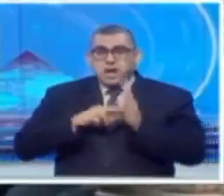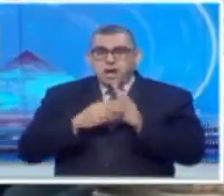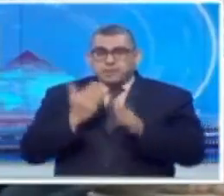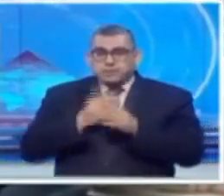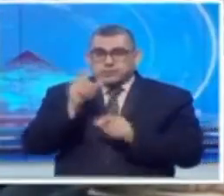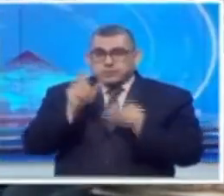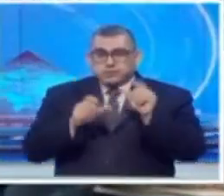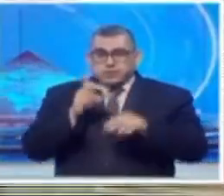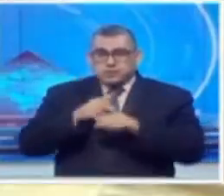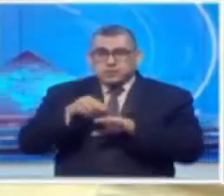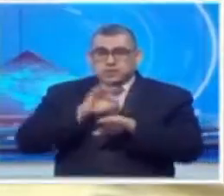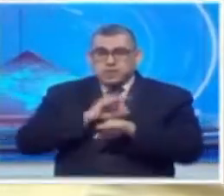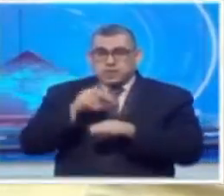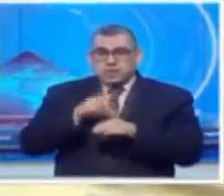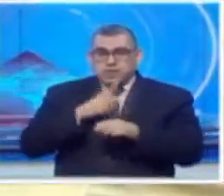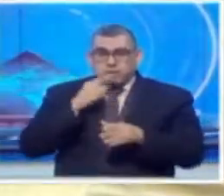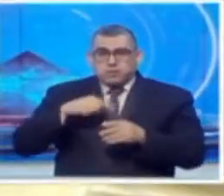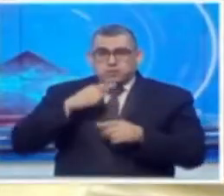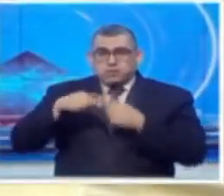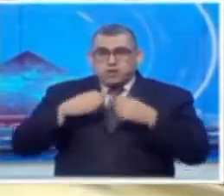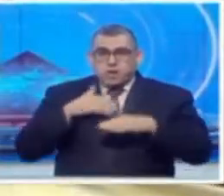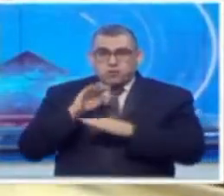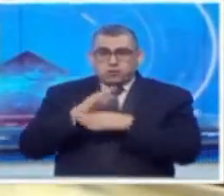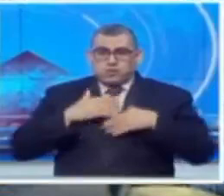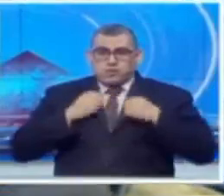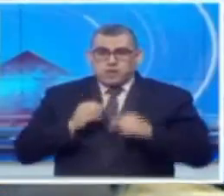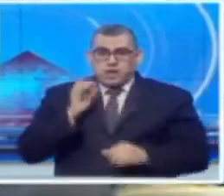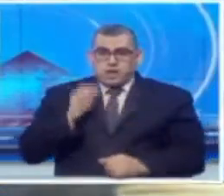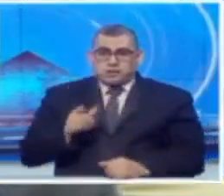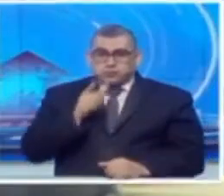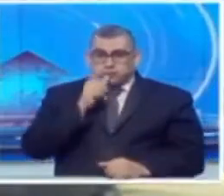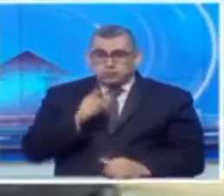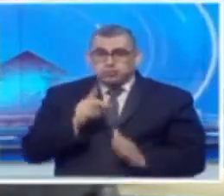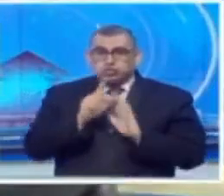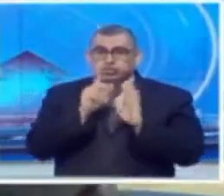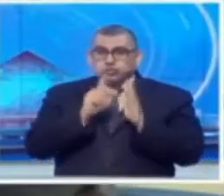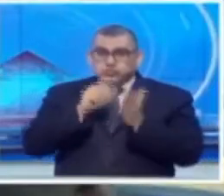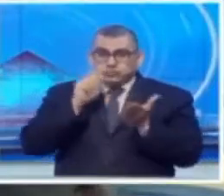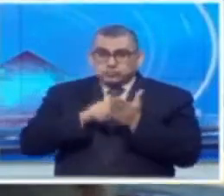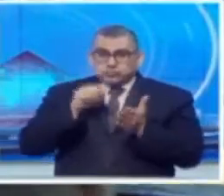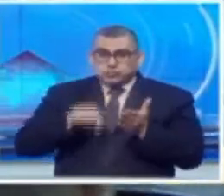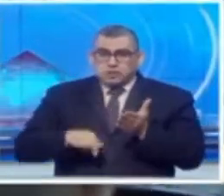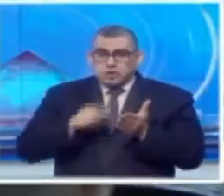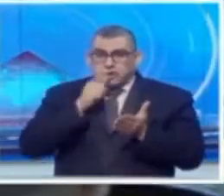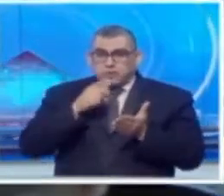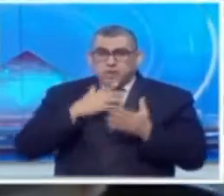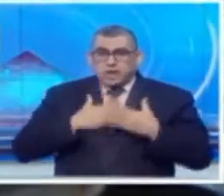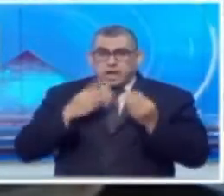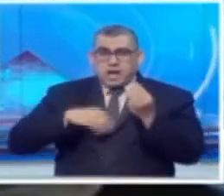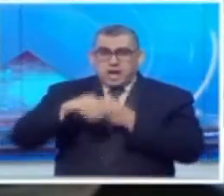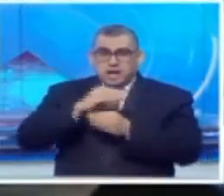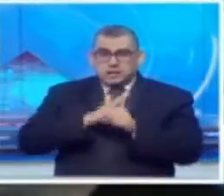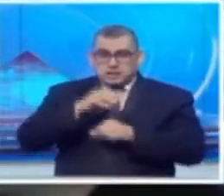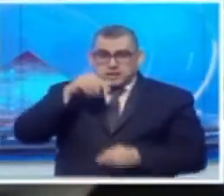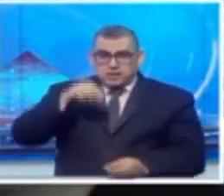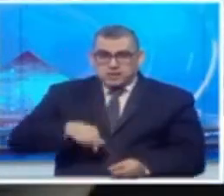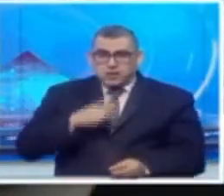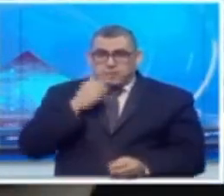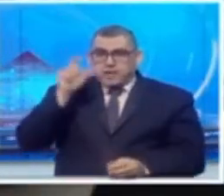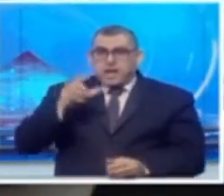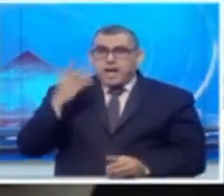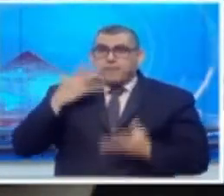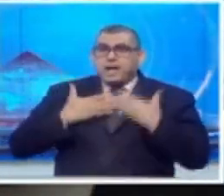أمن وسلامة الحجيج طوال مدة الحج. أحد الشروط اللي هو يقتصر أداء فريضة الحج هذا العام لمن لم يسبق لهم